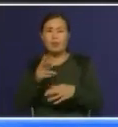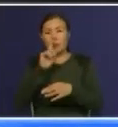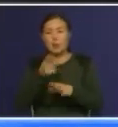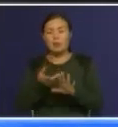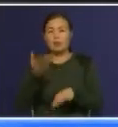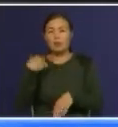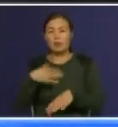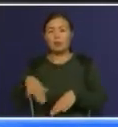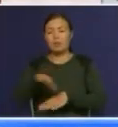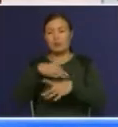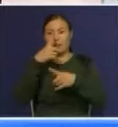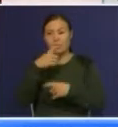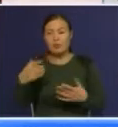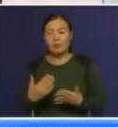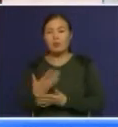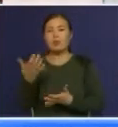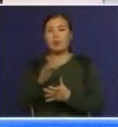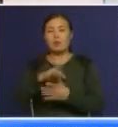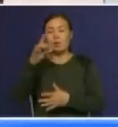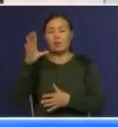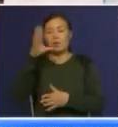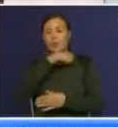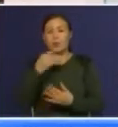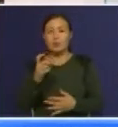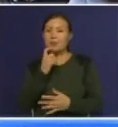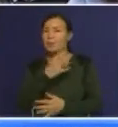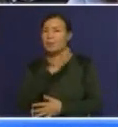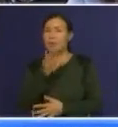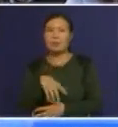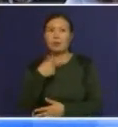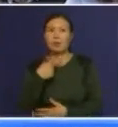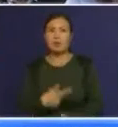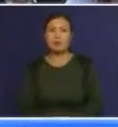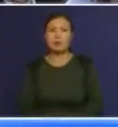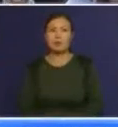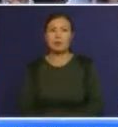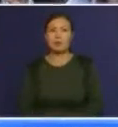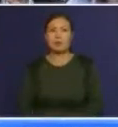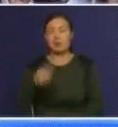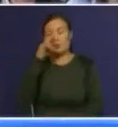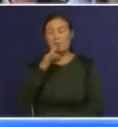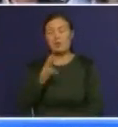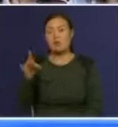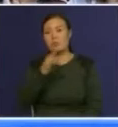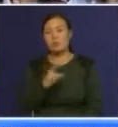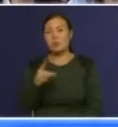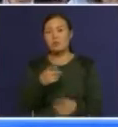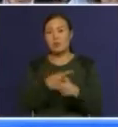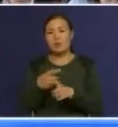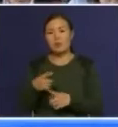бұрын жұртшылыққа жарияланған жаңа нұсқамен танысып үлгерген, қиын болған жоқ дейді. Қазақстан Республикасының осы латын әрпіне